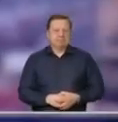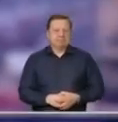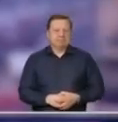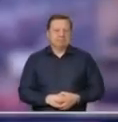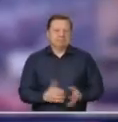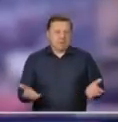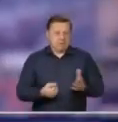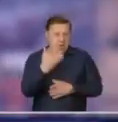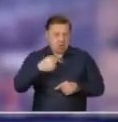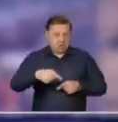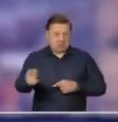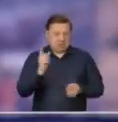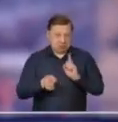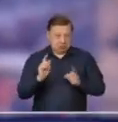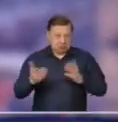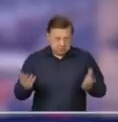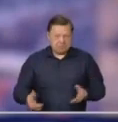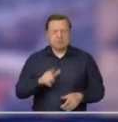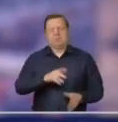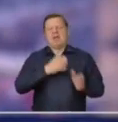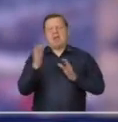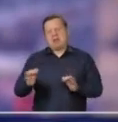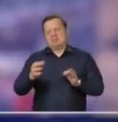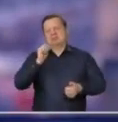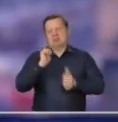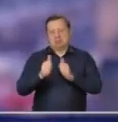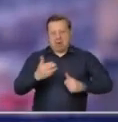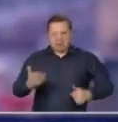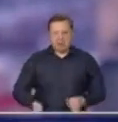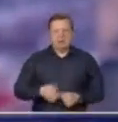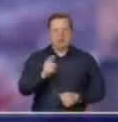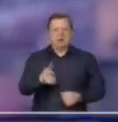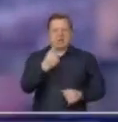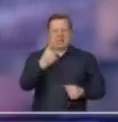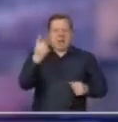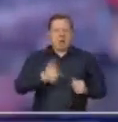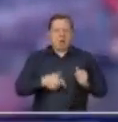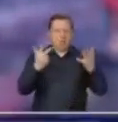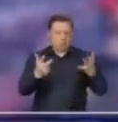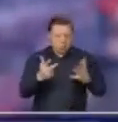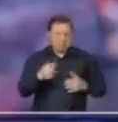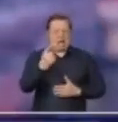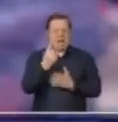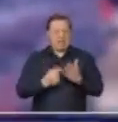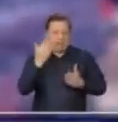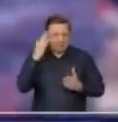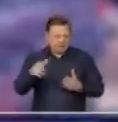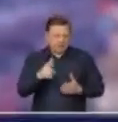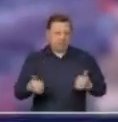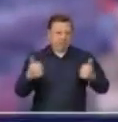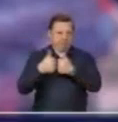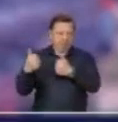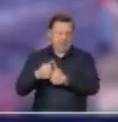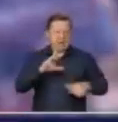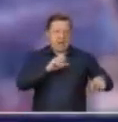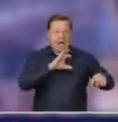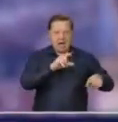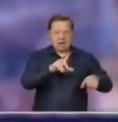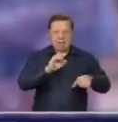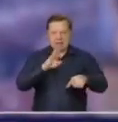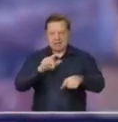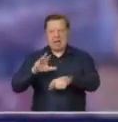Skoro wiosna sprintem idzie, no to sport w Teleekspresie. Za nami pierwsze mecze 1/8 finału Ligi Mistrzów. W obu wczorajszych górą byli goście. Real Madrid pokonał